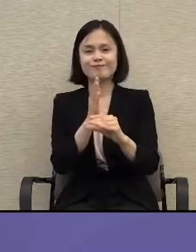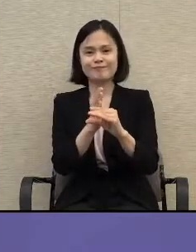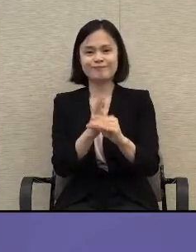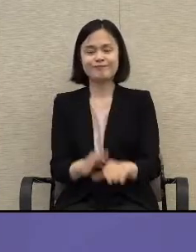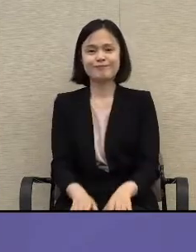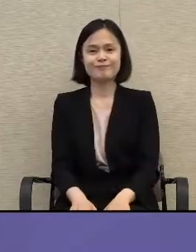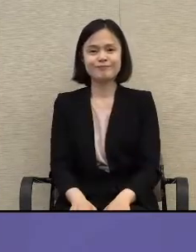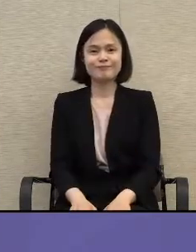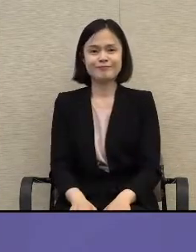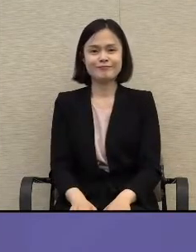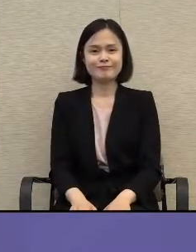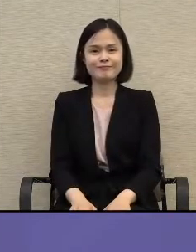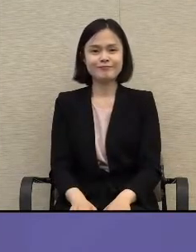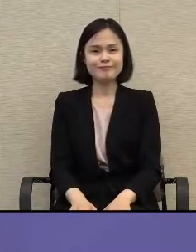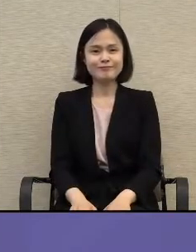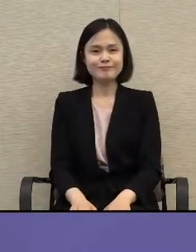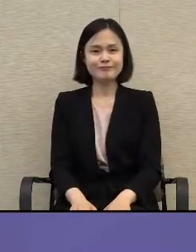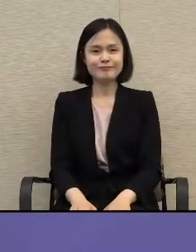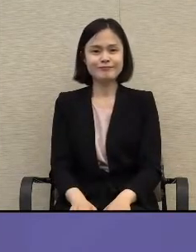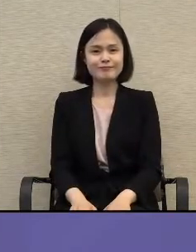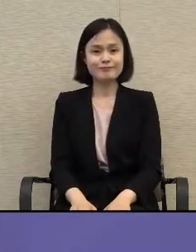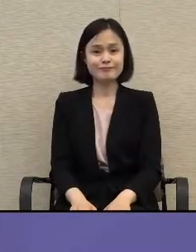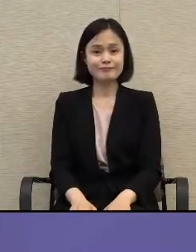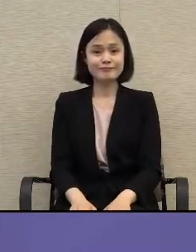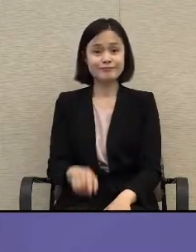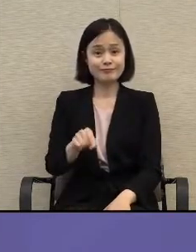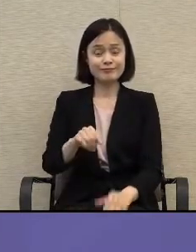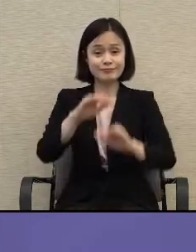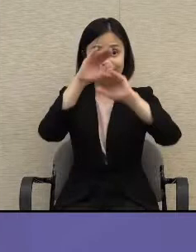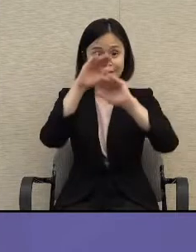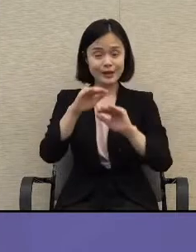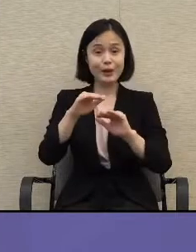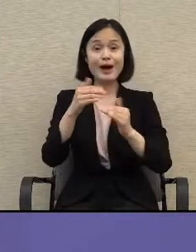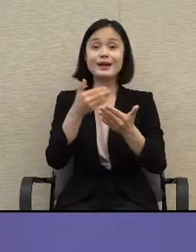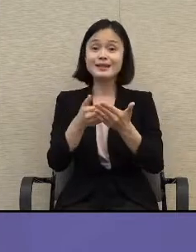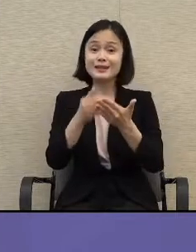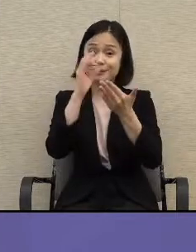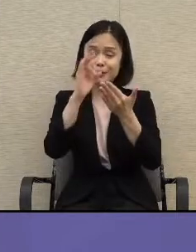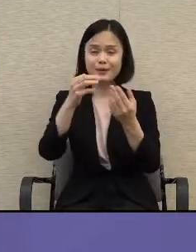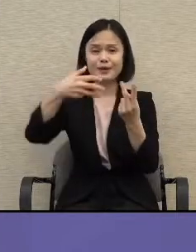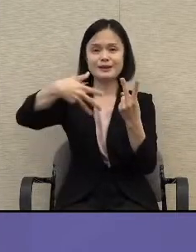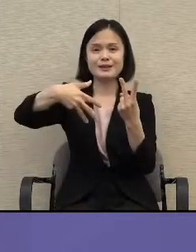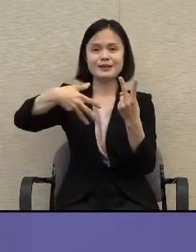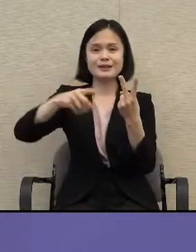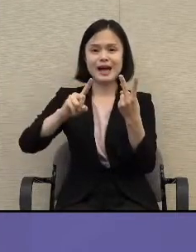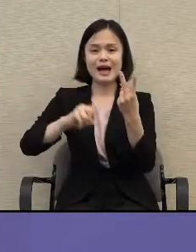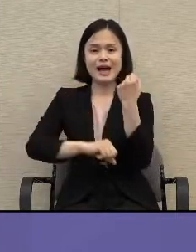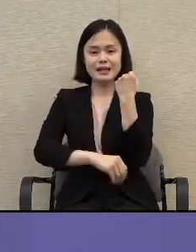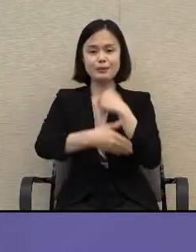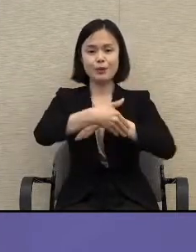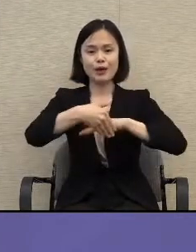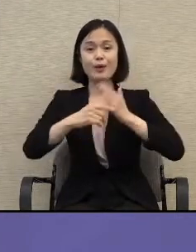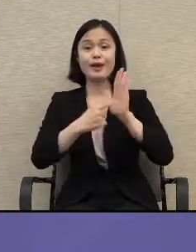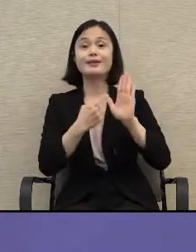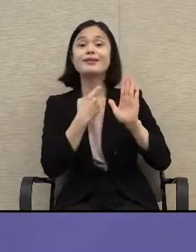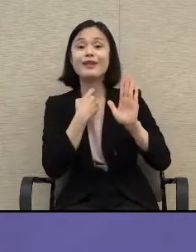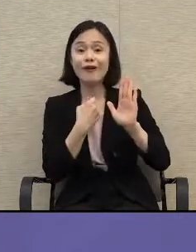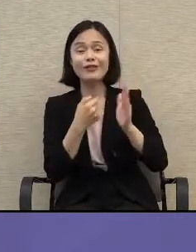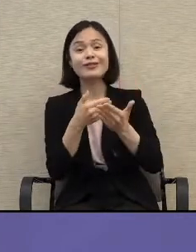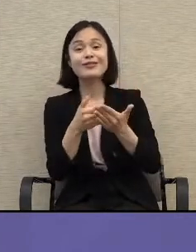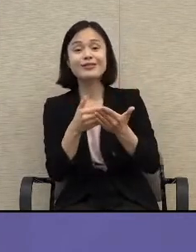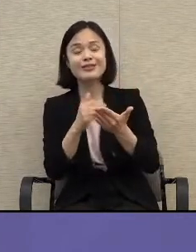말씀은 못 드리지만, 이게 이제 제 2차 기본 계획에 제시됐던 그림 중에 하나인데요. 현재 다양한 사업들이,